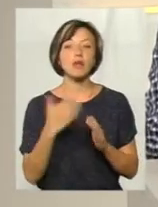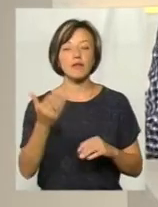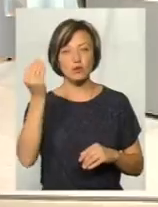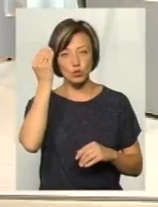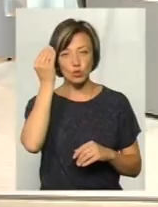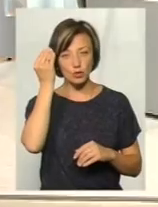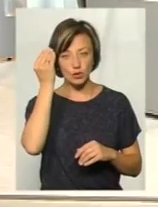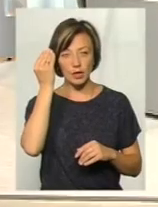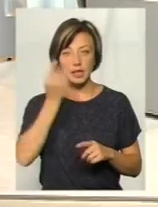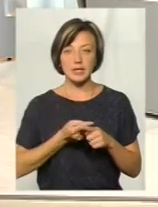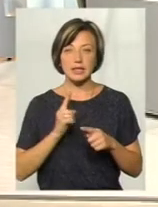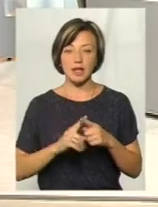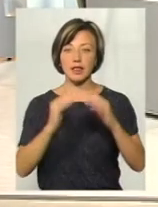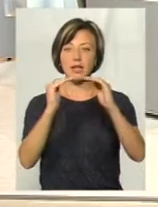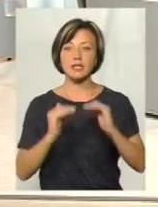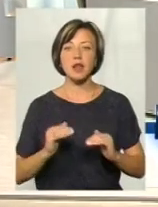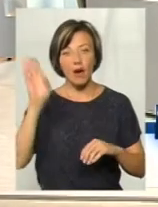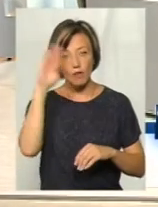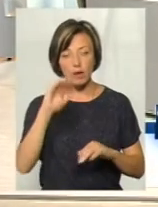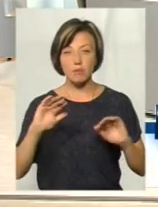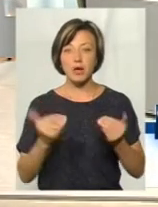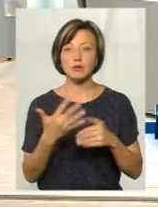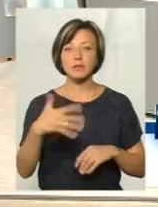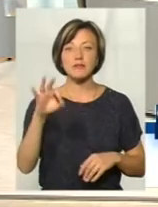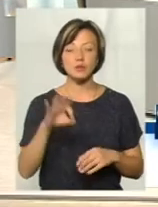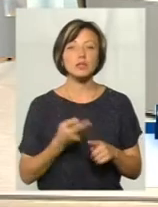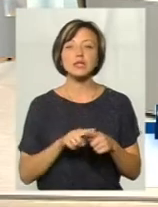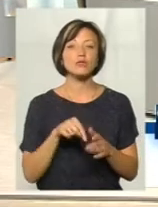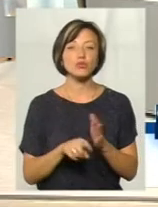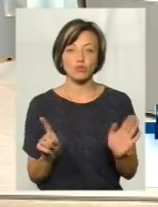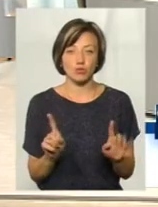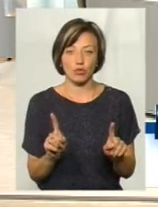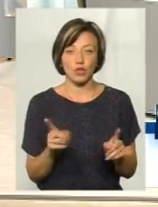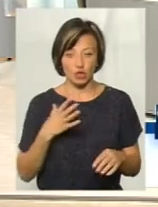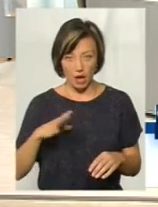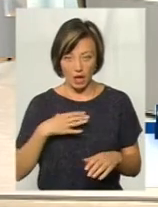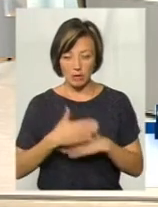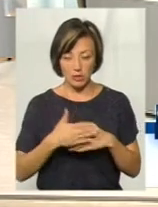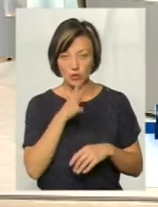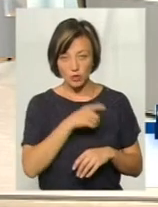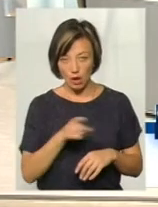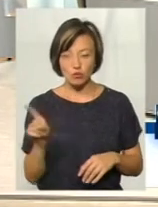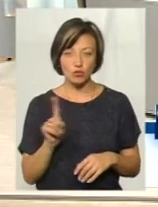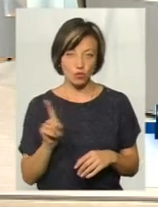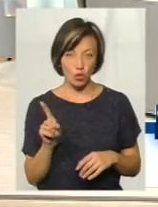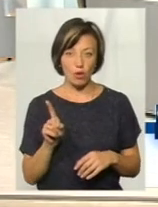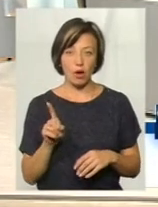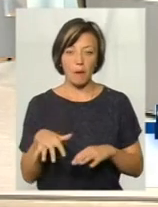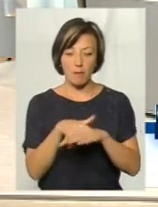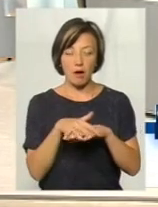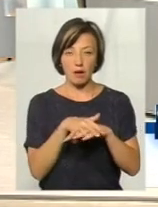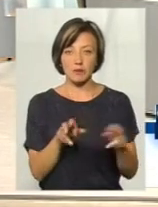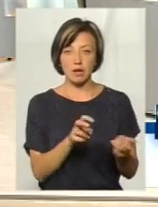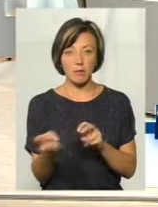думку? Оця низька водність менше 50%. Це ми можемо очікувати найближчим часом, що масова